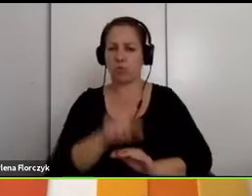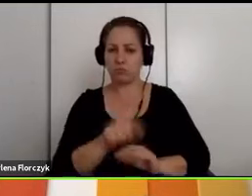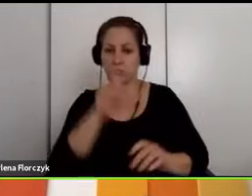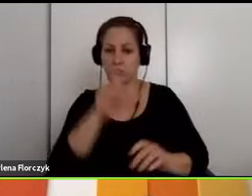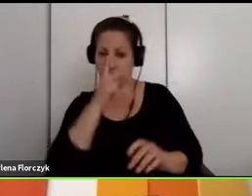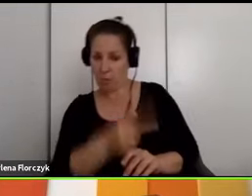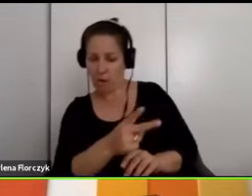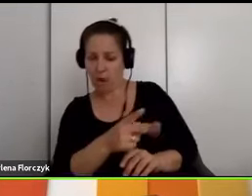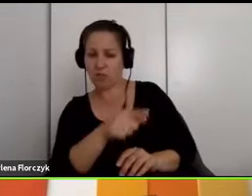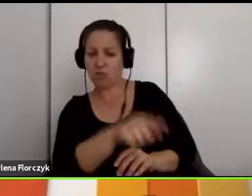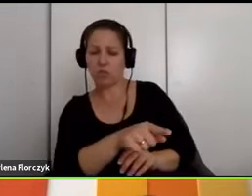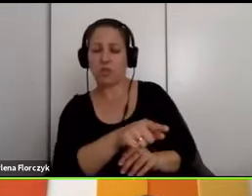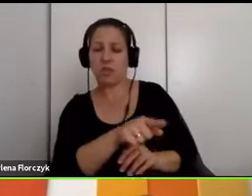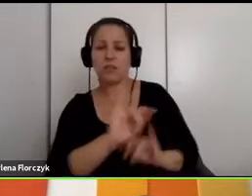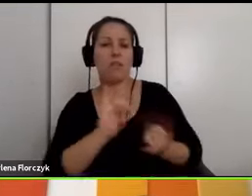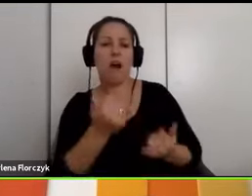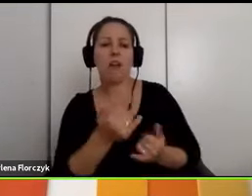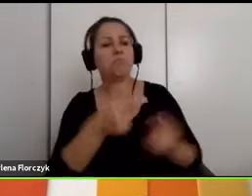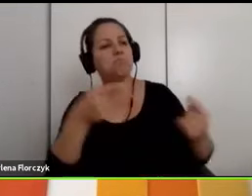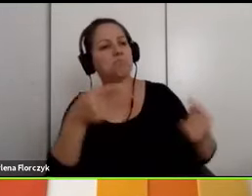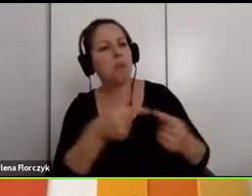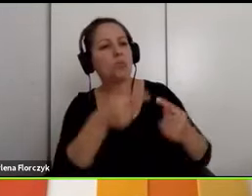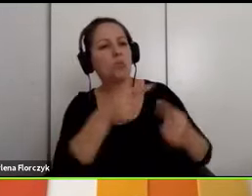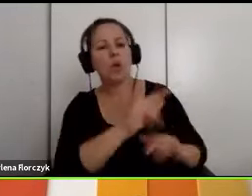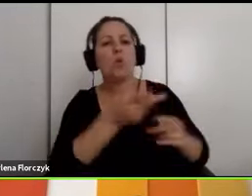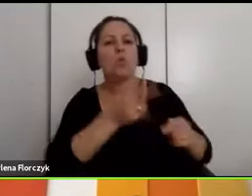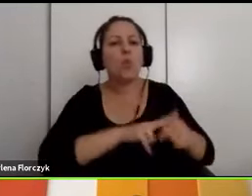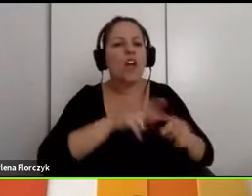zobaczyć, jak pasuje styl działania